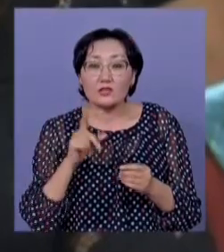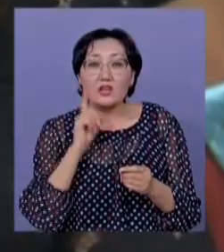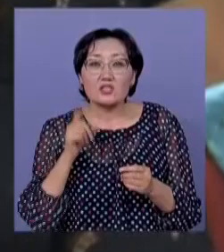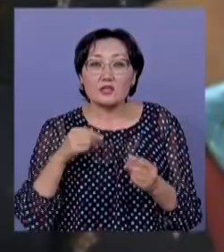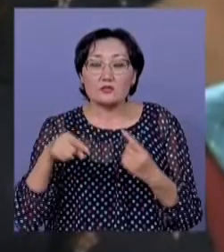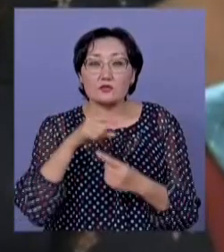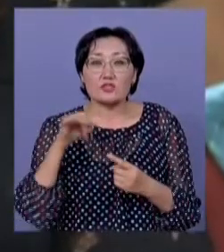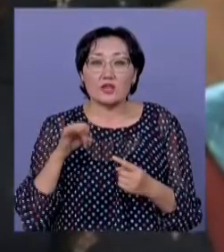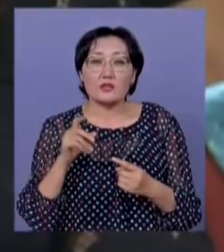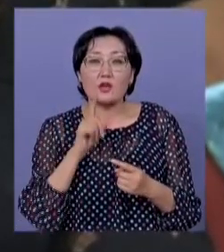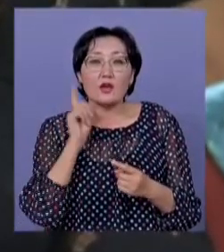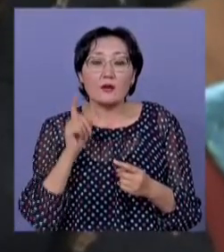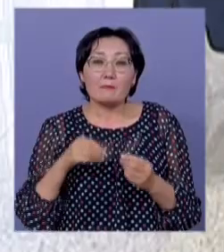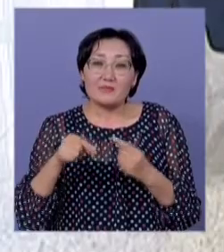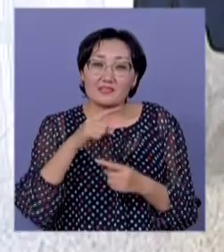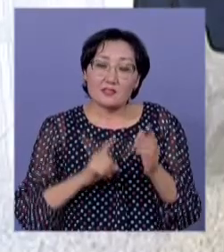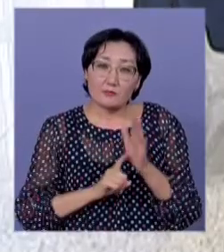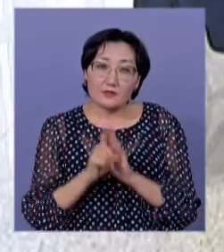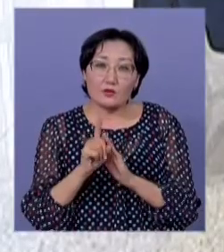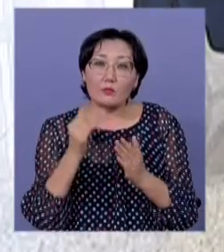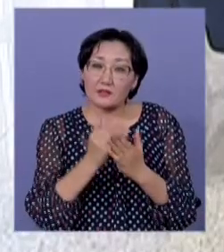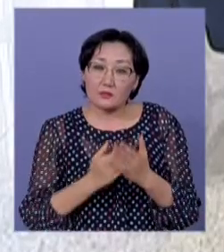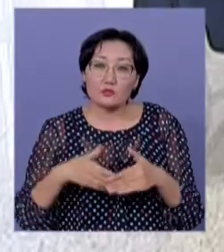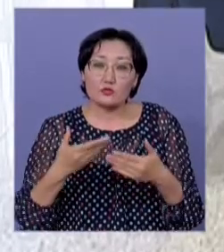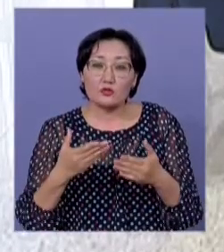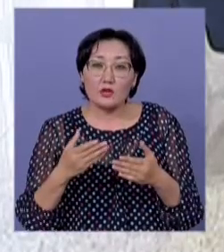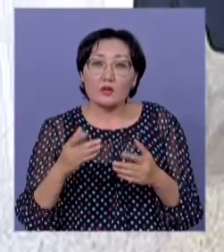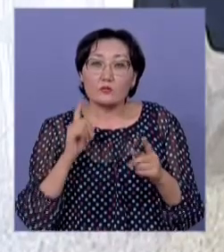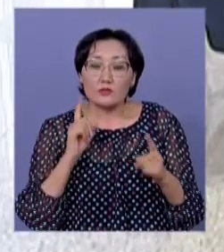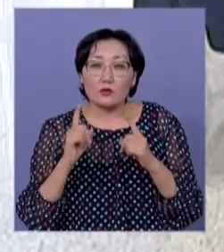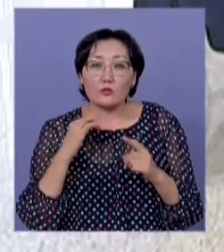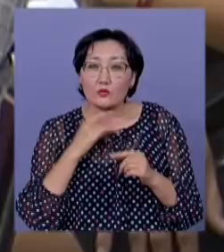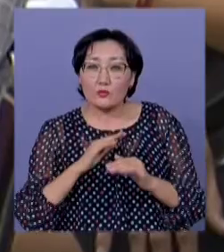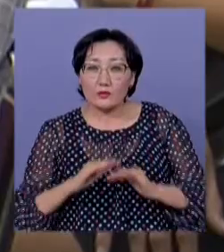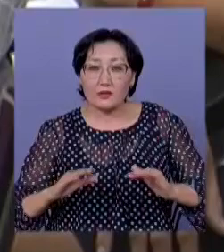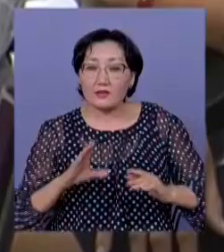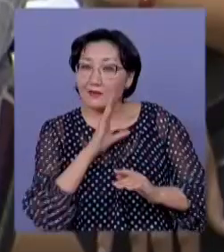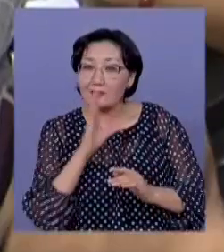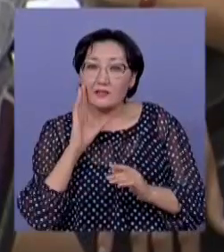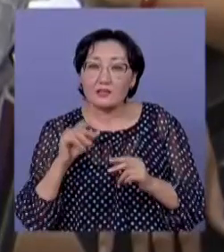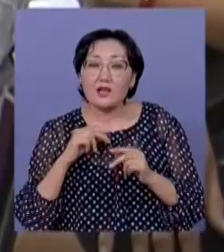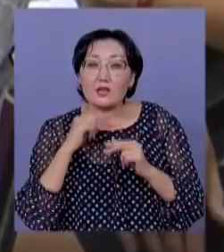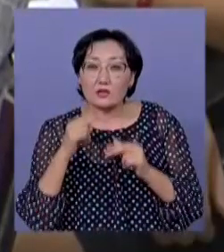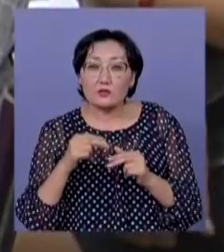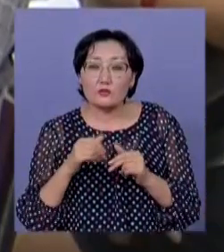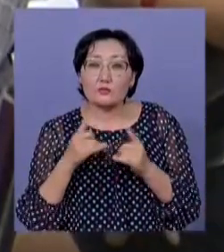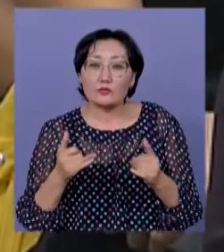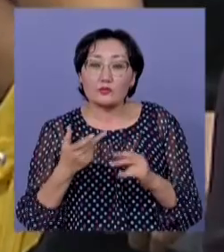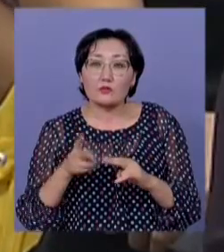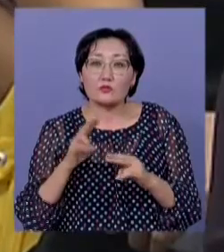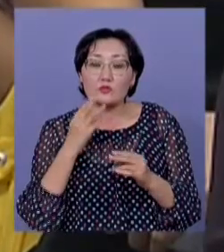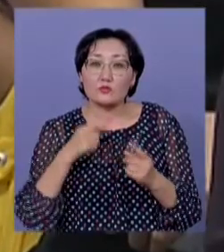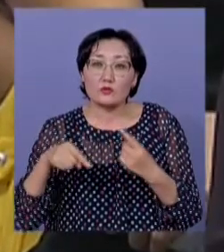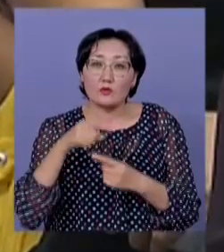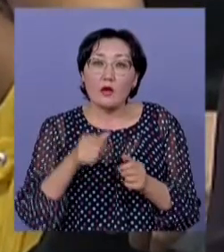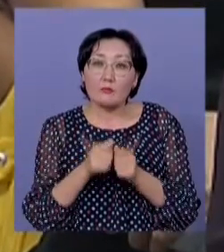кәсіпкер және бизнес бастау бағдарламаларында ұсынып отыр. Жиында әсіресе көп балалы аналарға ерекше көңіл бөлінді. Енді олар өз кәсібін бастап